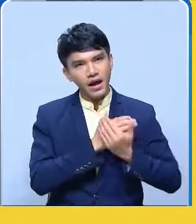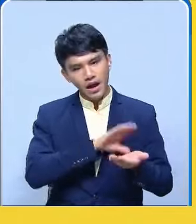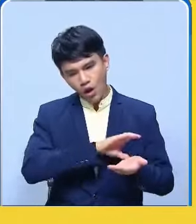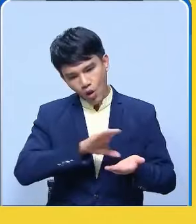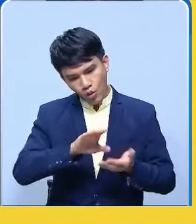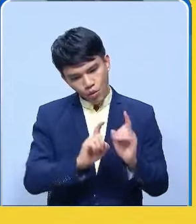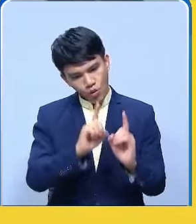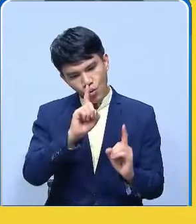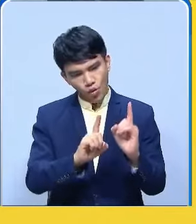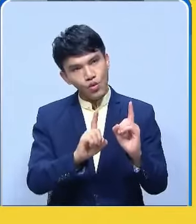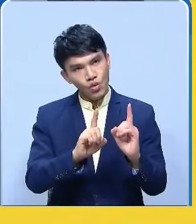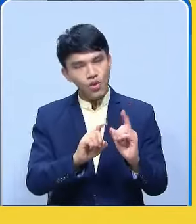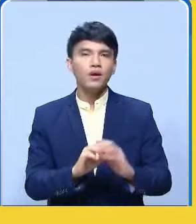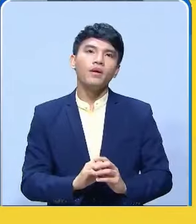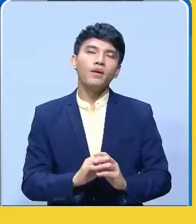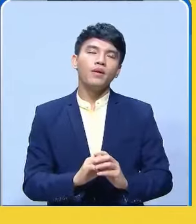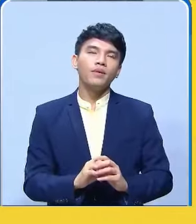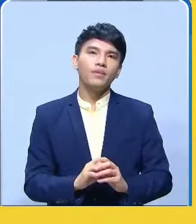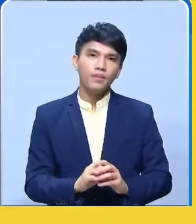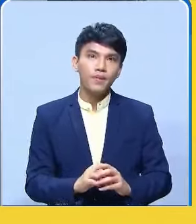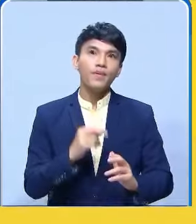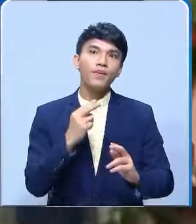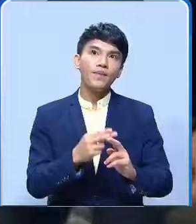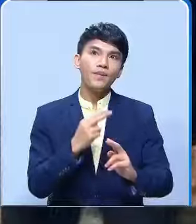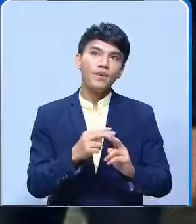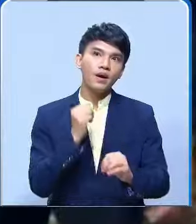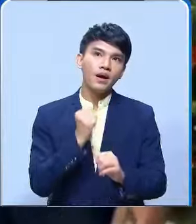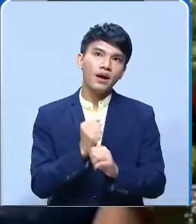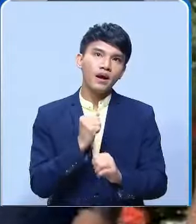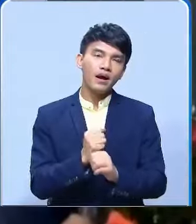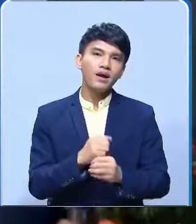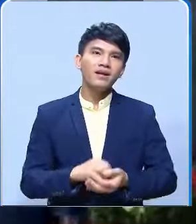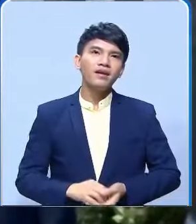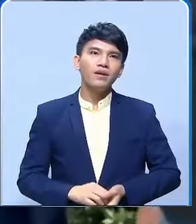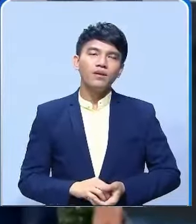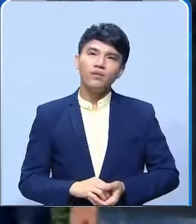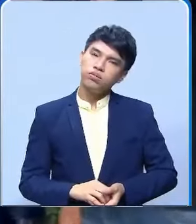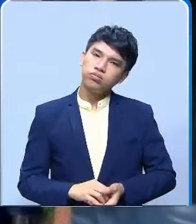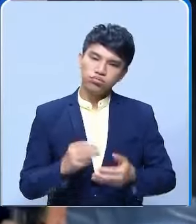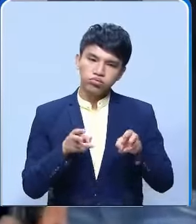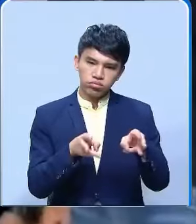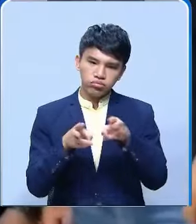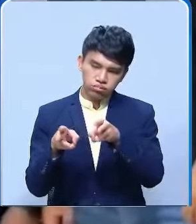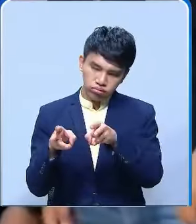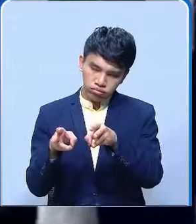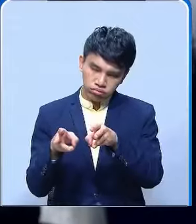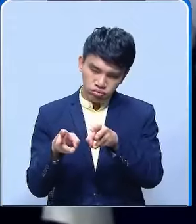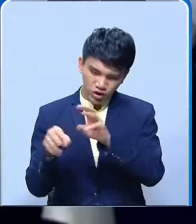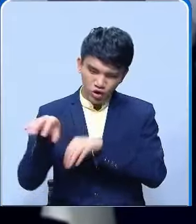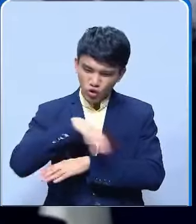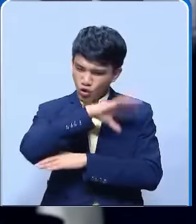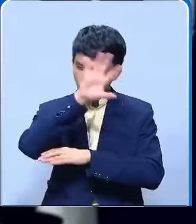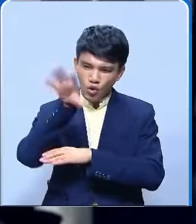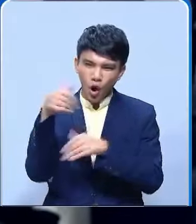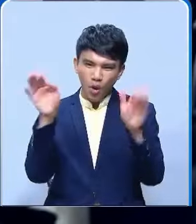หุ้นในแพลตฟอร์มเก ๊ะ อันนี้คือชื่อที่ทำงานเหรอคะหลังบ่อตกปลาเนี่ยนะเป็นอีกรูปแบบนึงหรือยังไงนะคะ